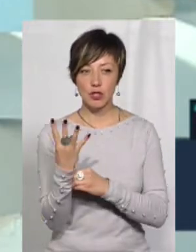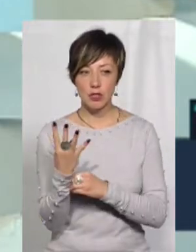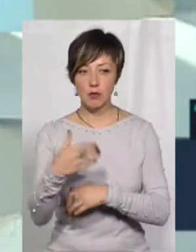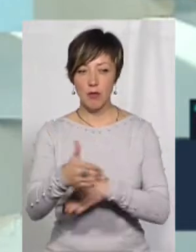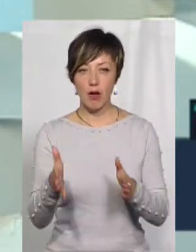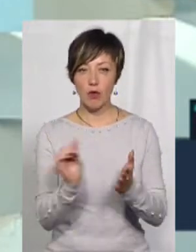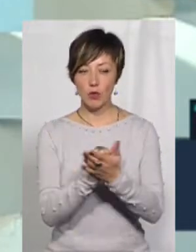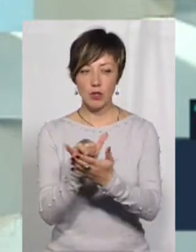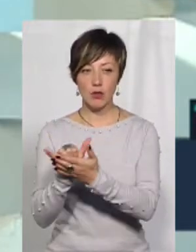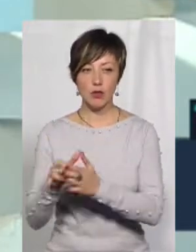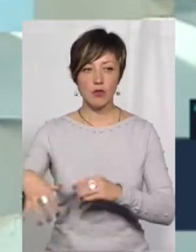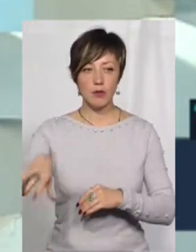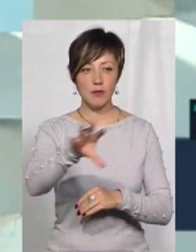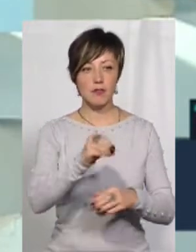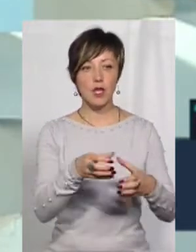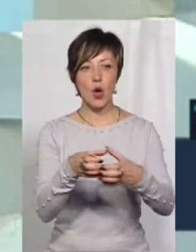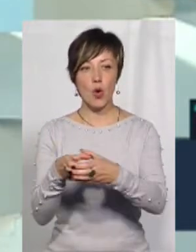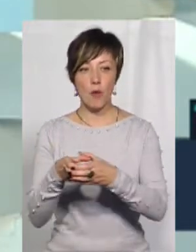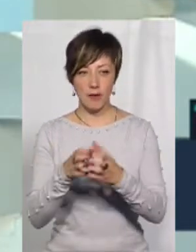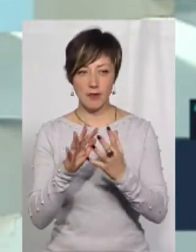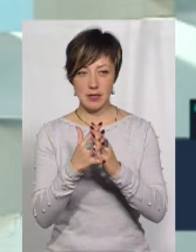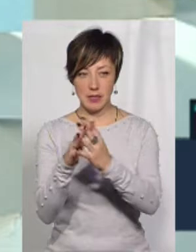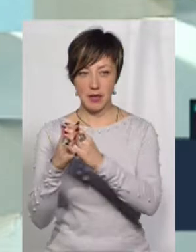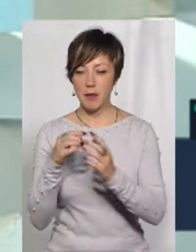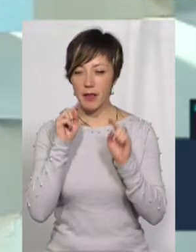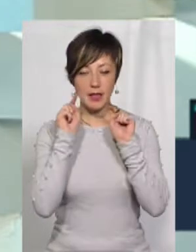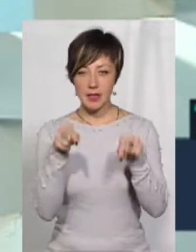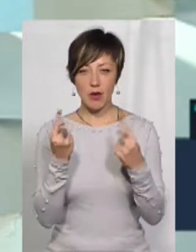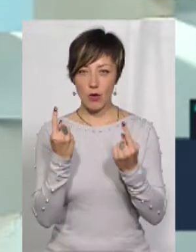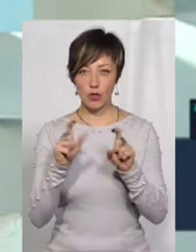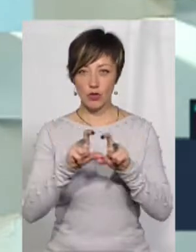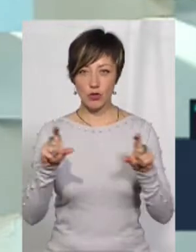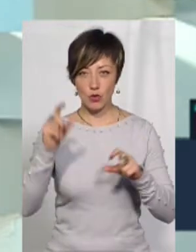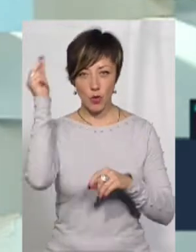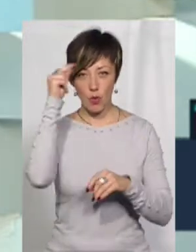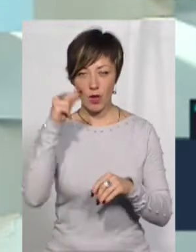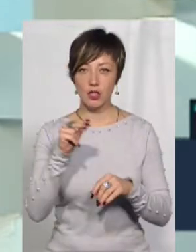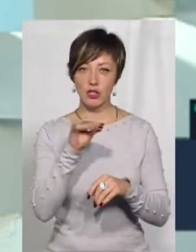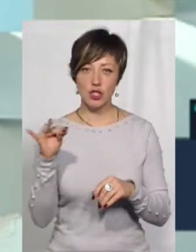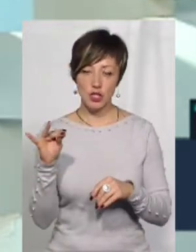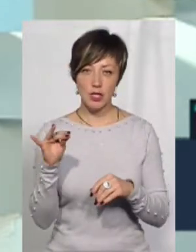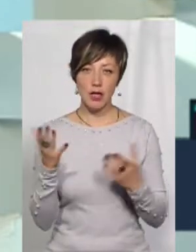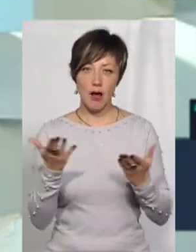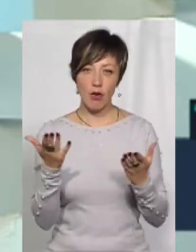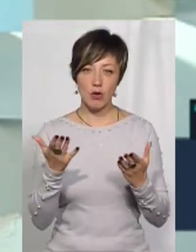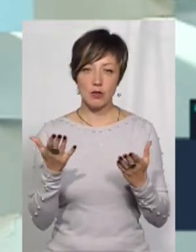будуть розставлені по всій громаді. Тобто ми не зациклюємося на стінах школи чи